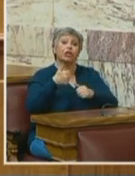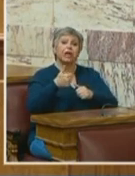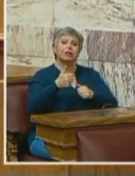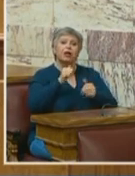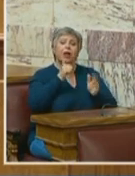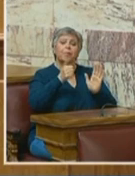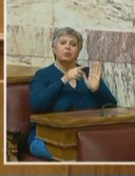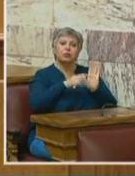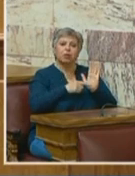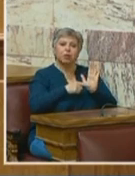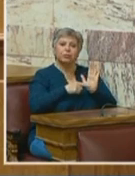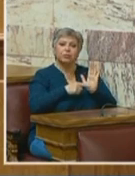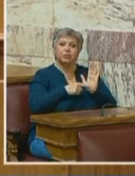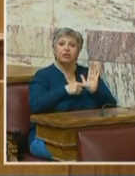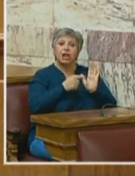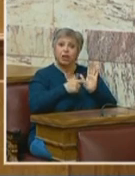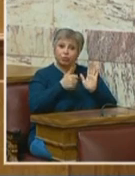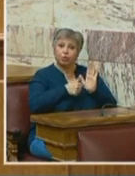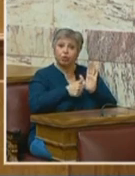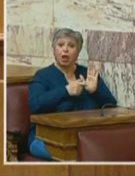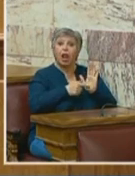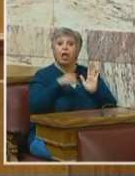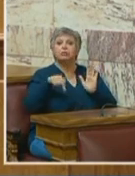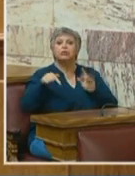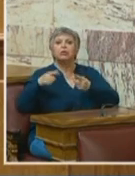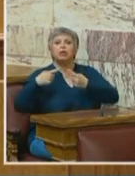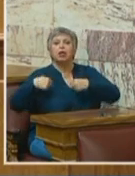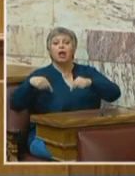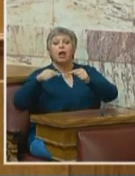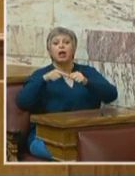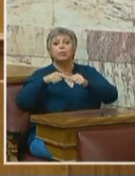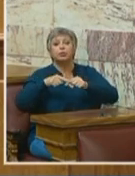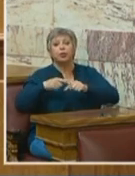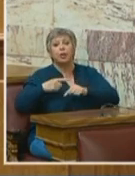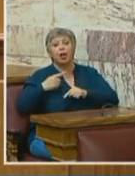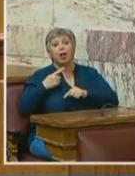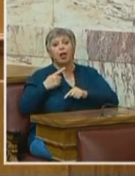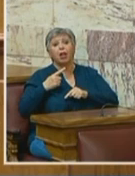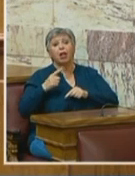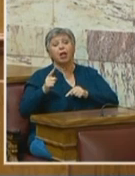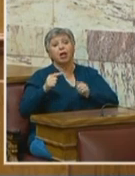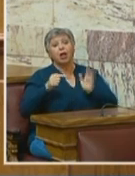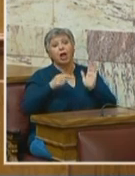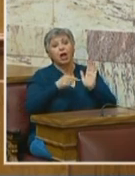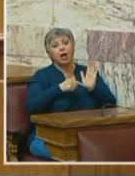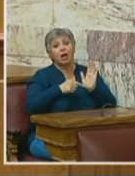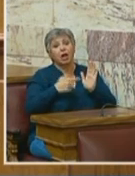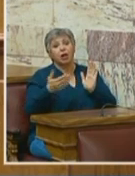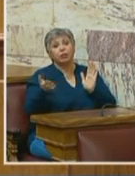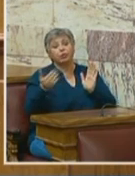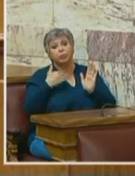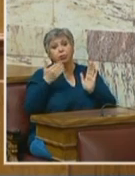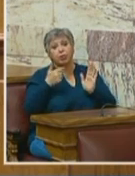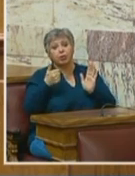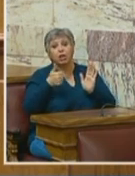Επιτροπή αρνήθηκε την εφαρμογή του ίδιου άρθρου γιατί προβλέπει, λένε, την εξάλληψη του αξιόπινου